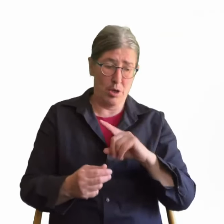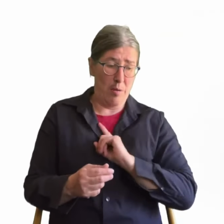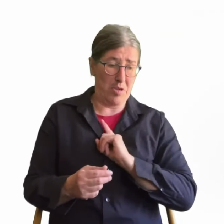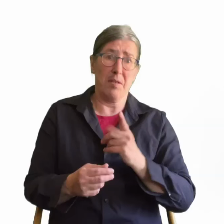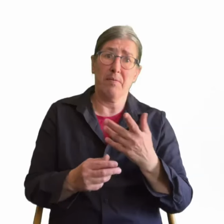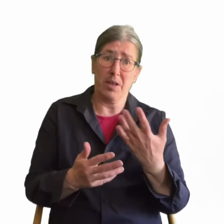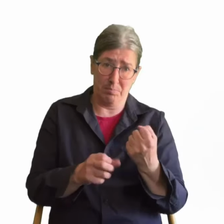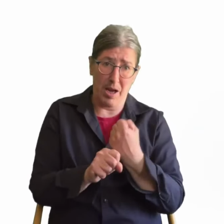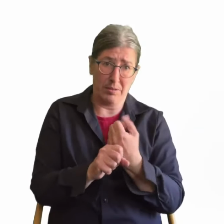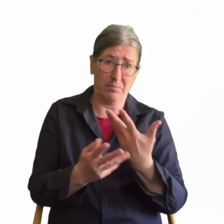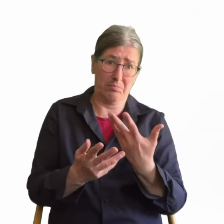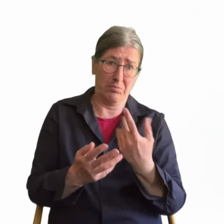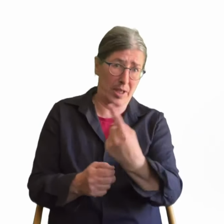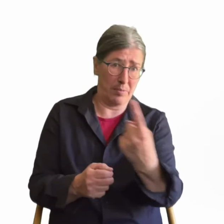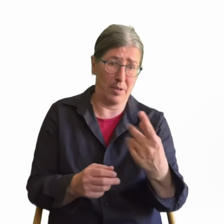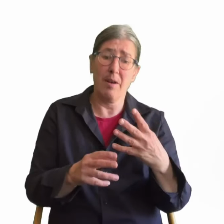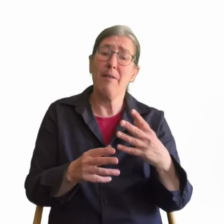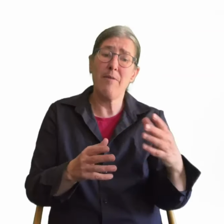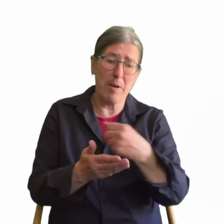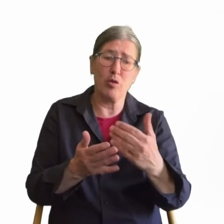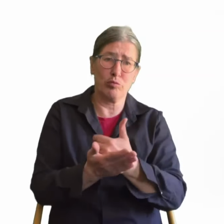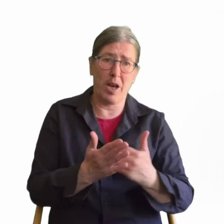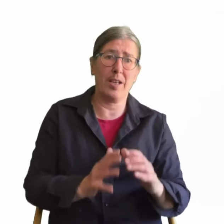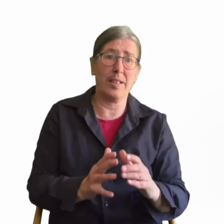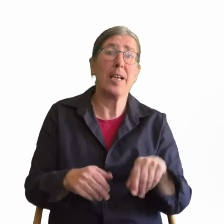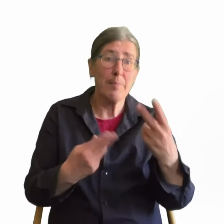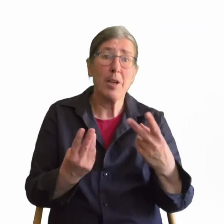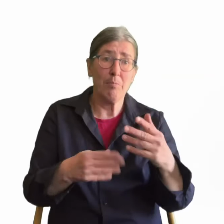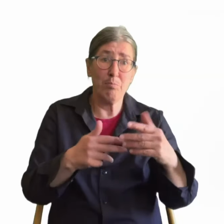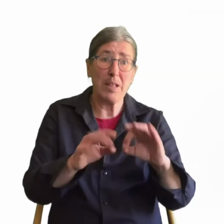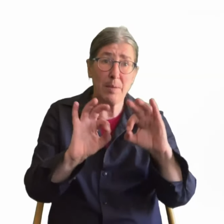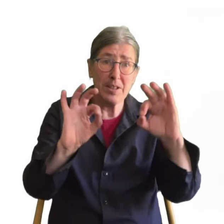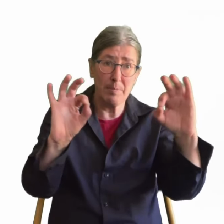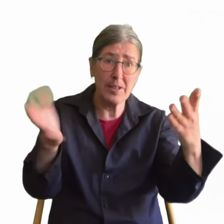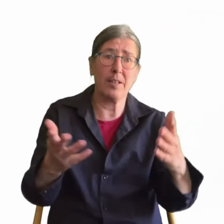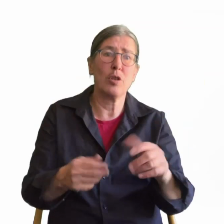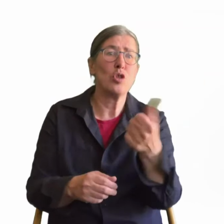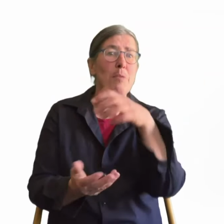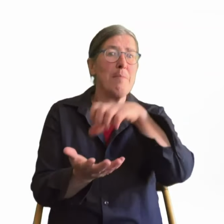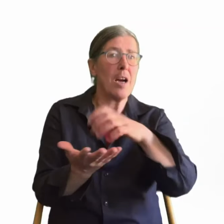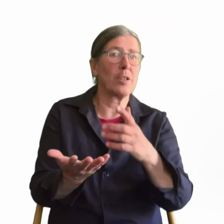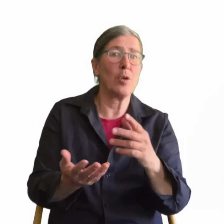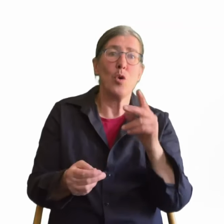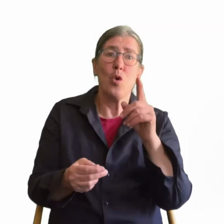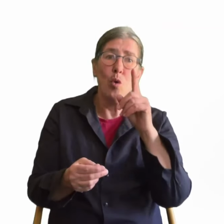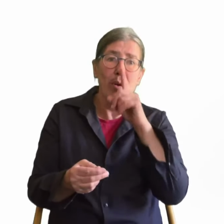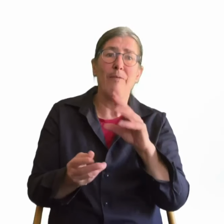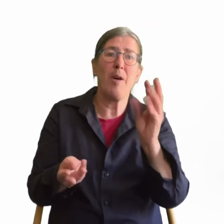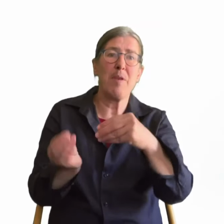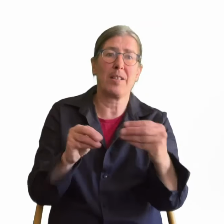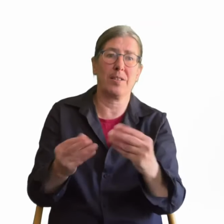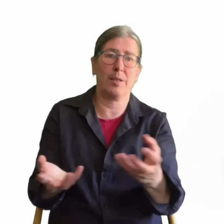was man machen könnte, um Verpackungen zu sparen. Aber es gibt schon Fortschritte. Es gibt immer mehr Supermärkte, die unverpacktes